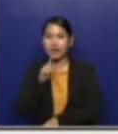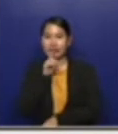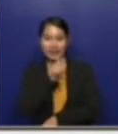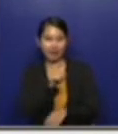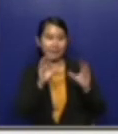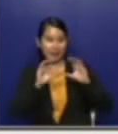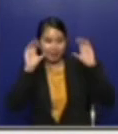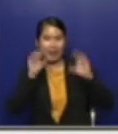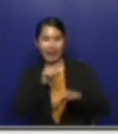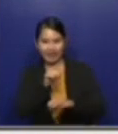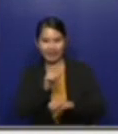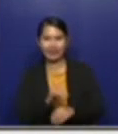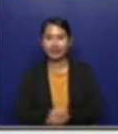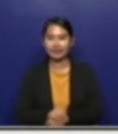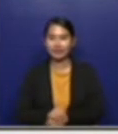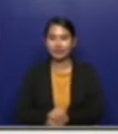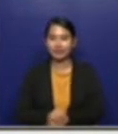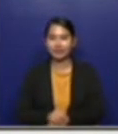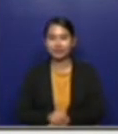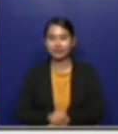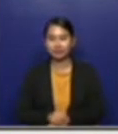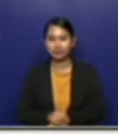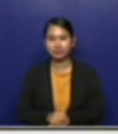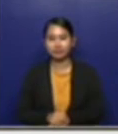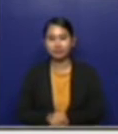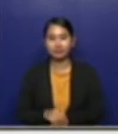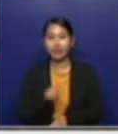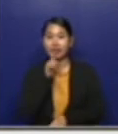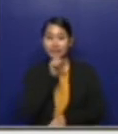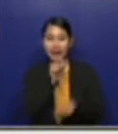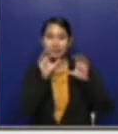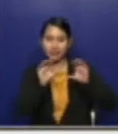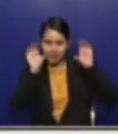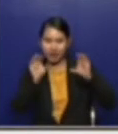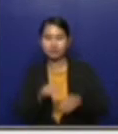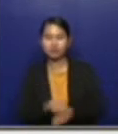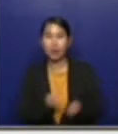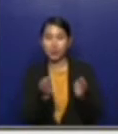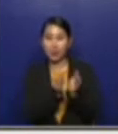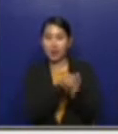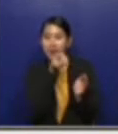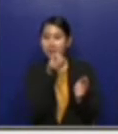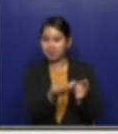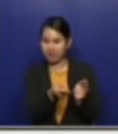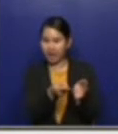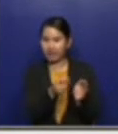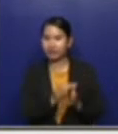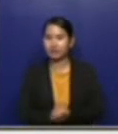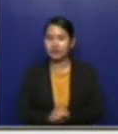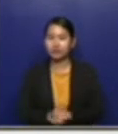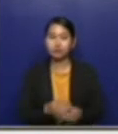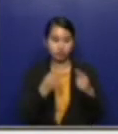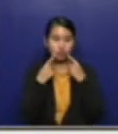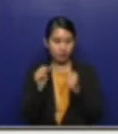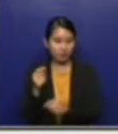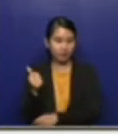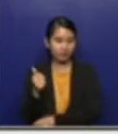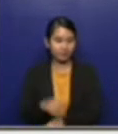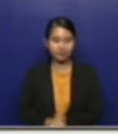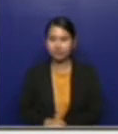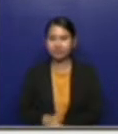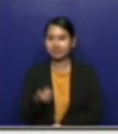ซึ่งเป็นเสียงข้างมากในวิแล้วถามว่าสสรัฐบาลซึ่งเป็นเสียงข้างมากในวิในการมาธิการชุดนี้ตอบได้ไหมไม่มีท